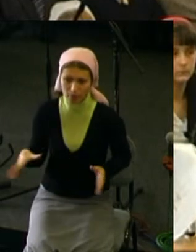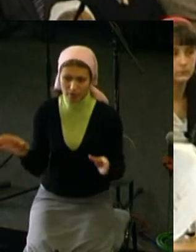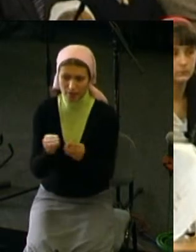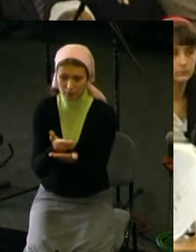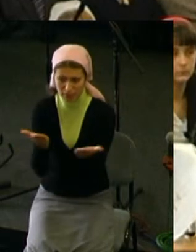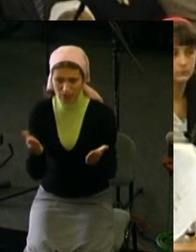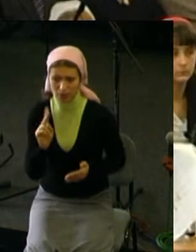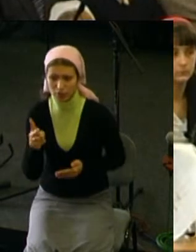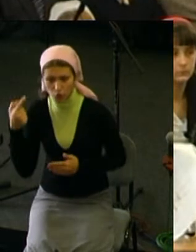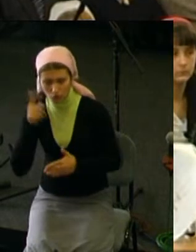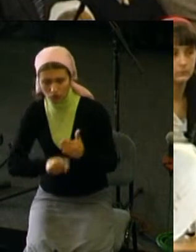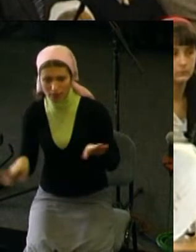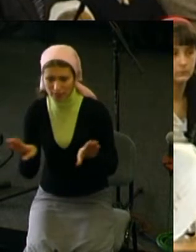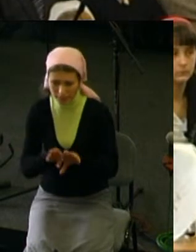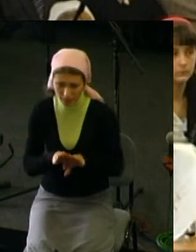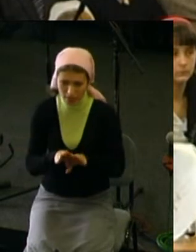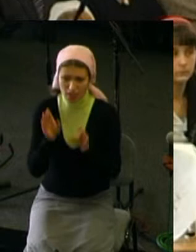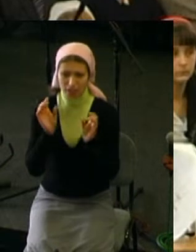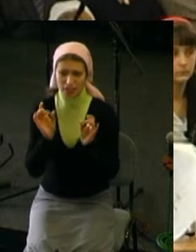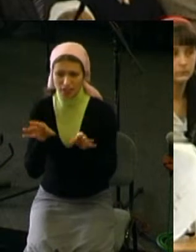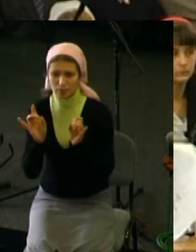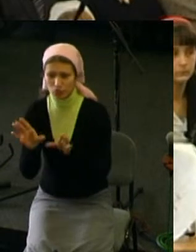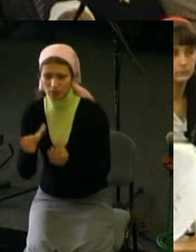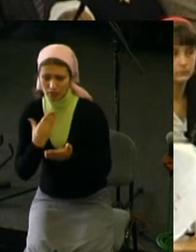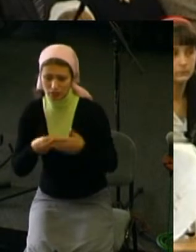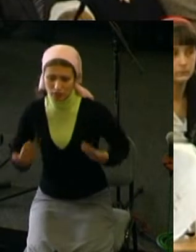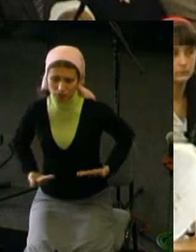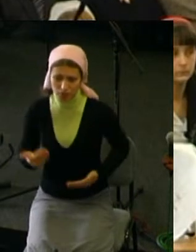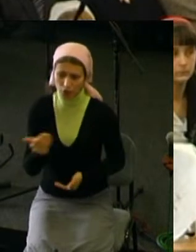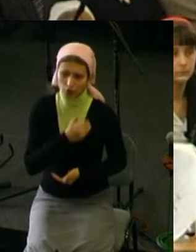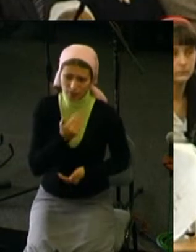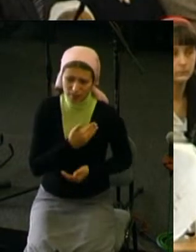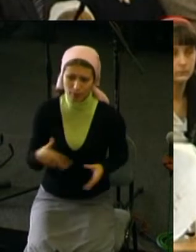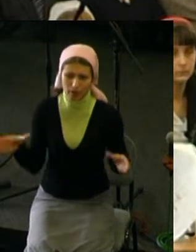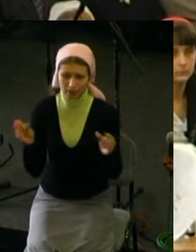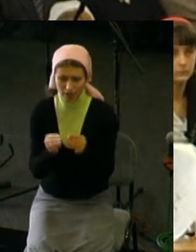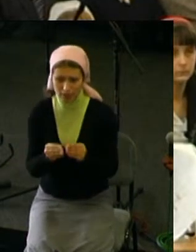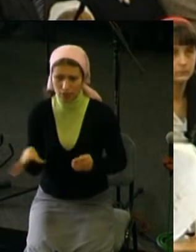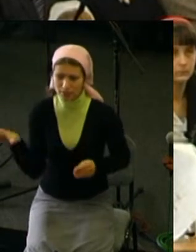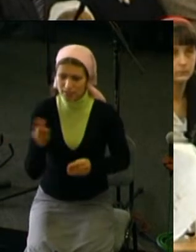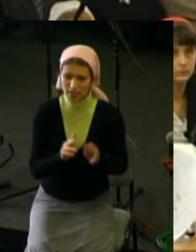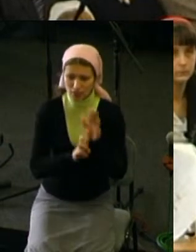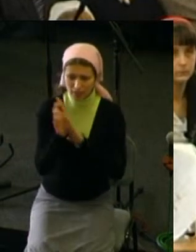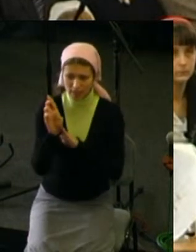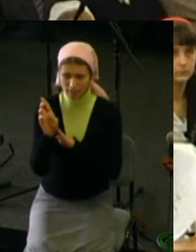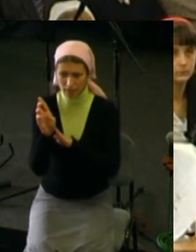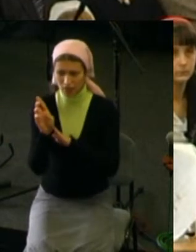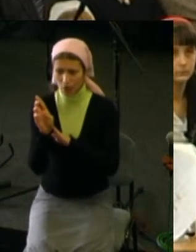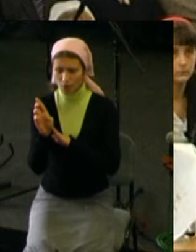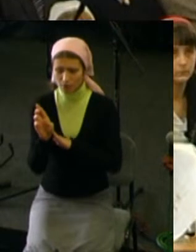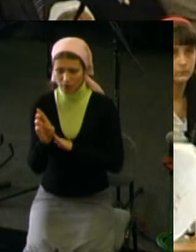ніхто так вірить і так ісповідую своєму житті хотів би разом всією церквою